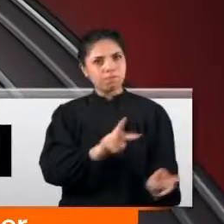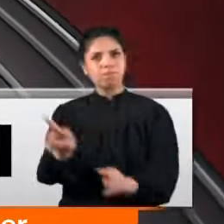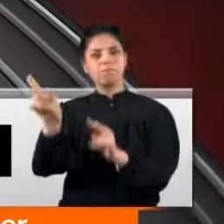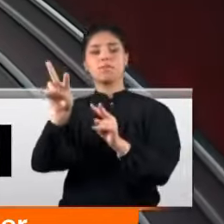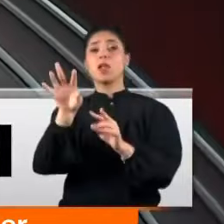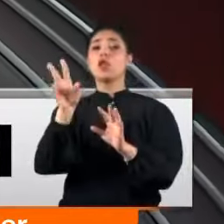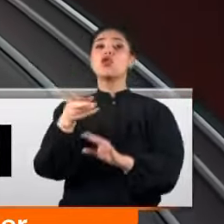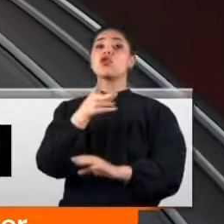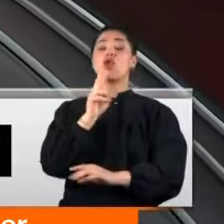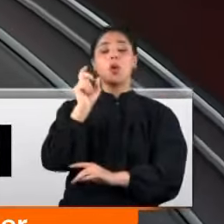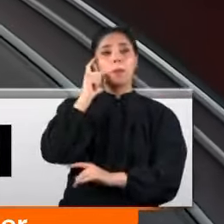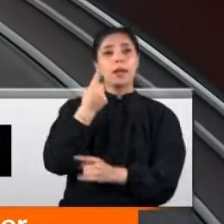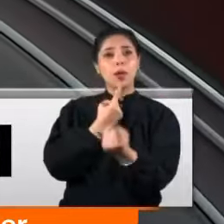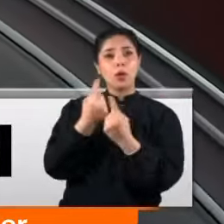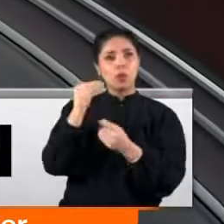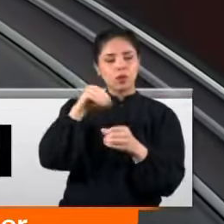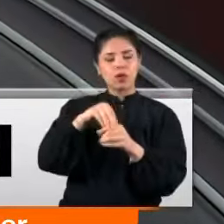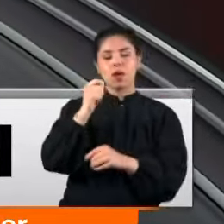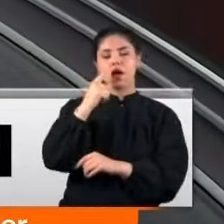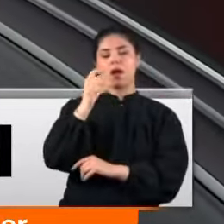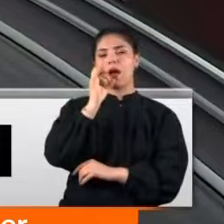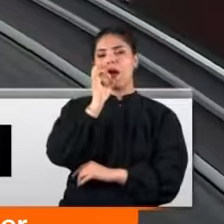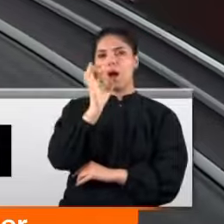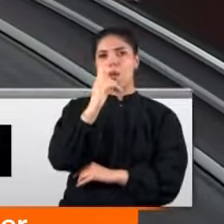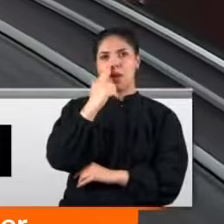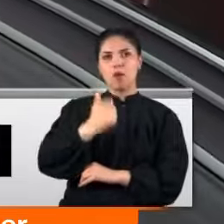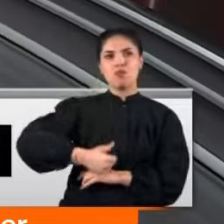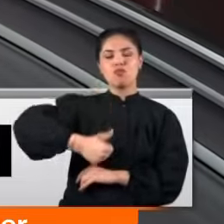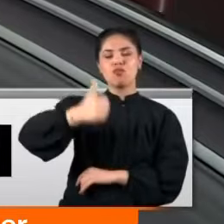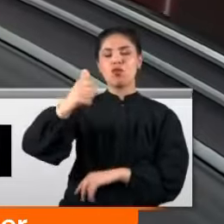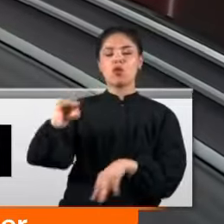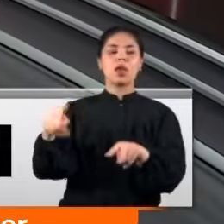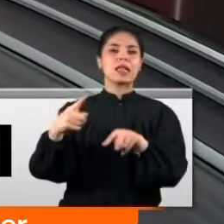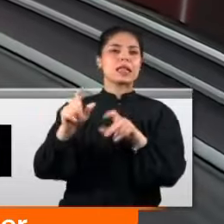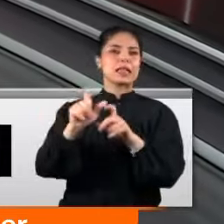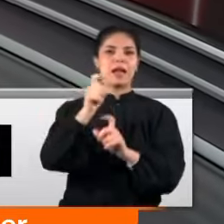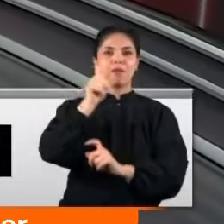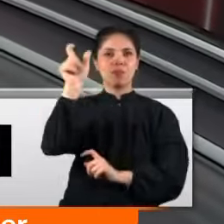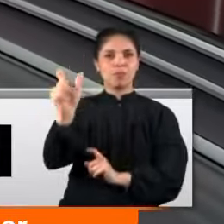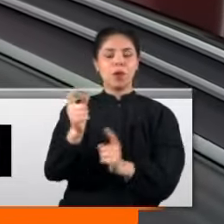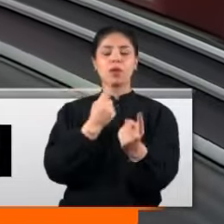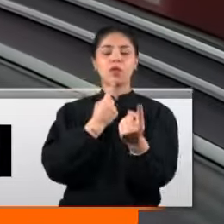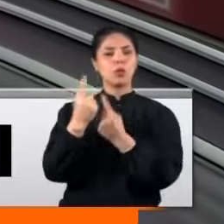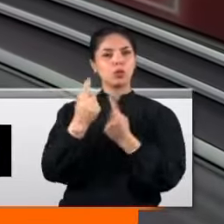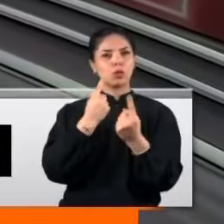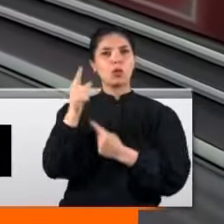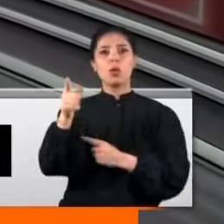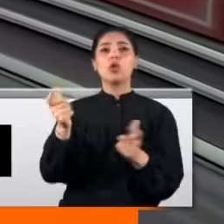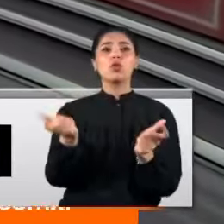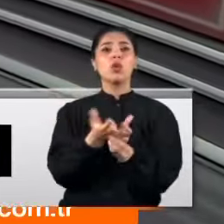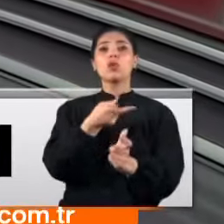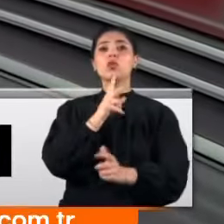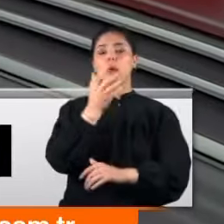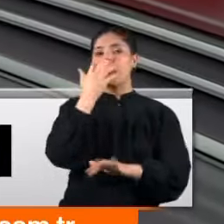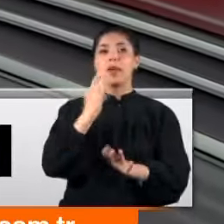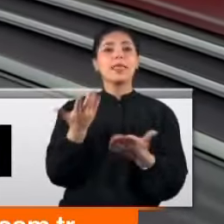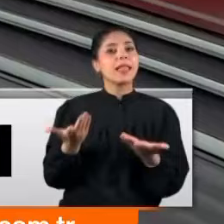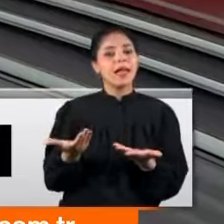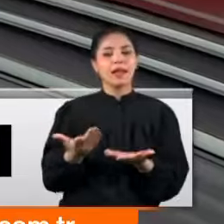bilgileri almak üzere de Ankara Haber Müdürümüz Salim Salimoğlu'na döneceğiz. Salim, ne bekliyoruz bu toplantının sonunda?